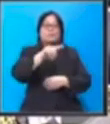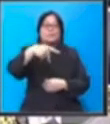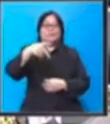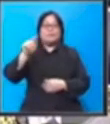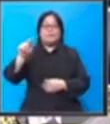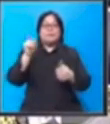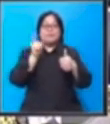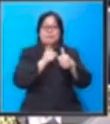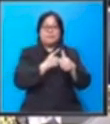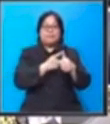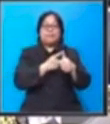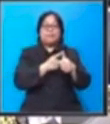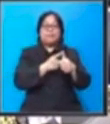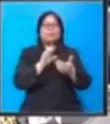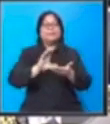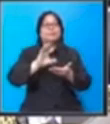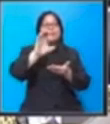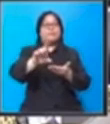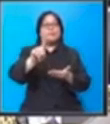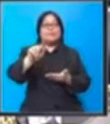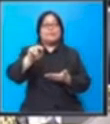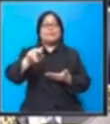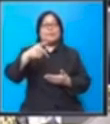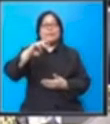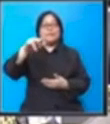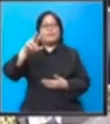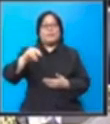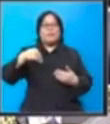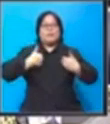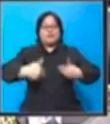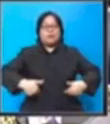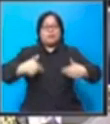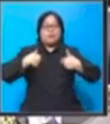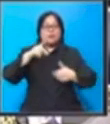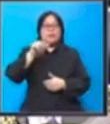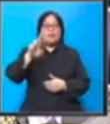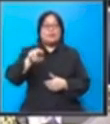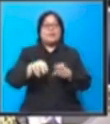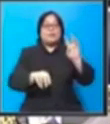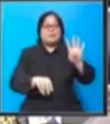adalah sebagaimana berikut. Menyalurkan dana prihatin kebajikan hidupan liar sebanyak